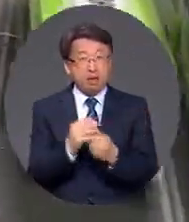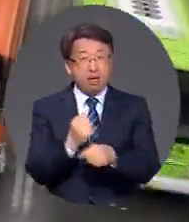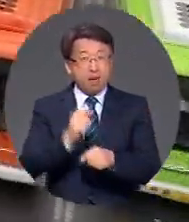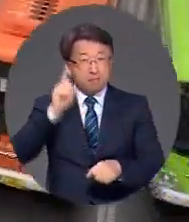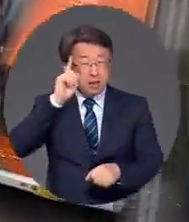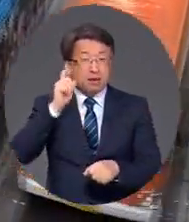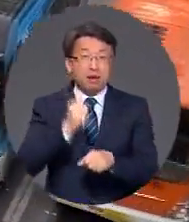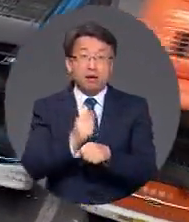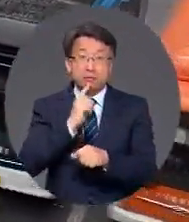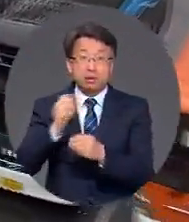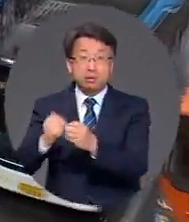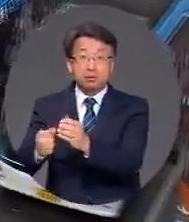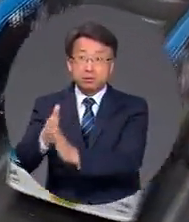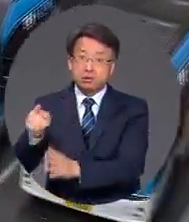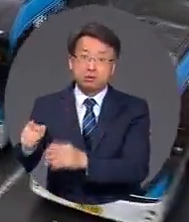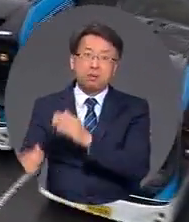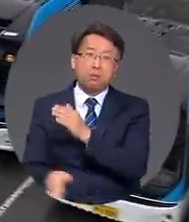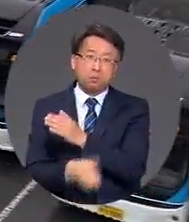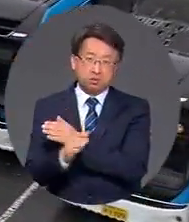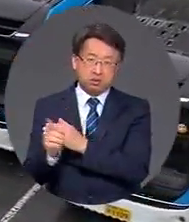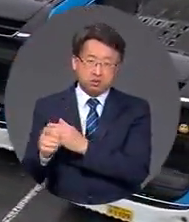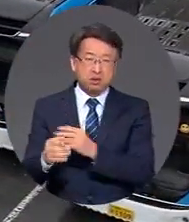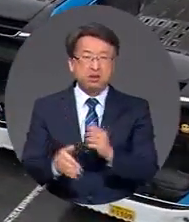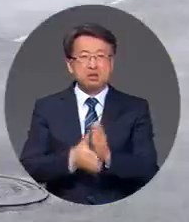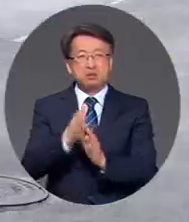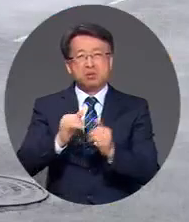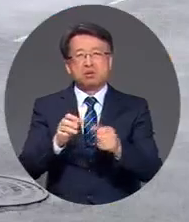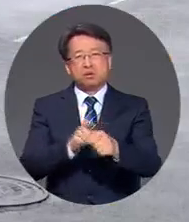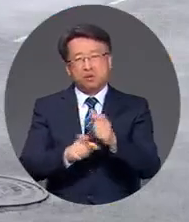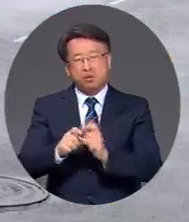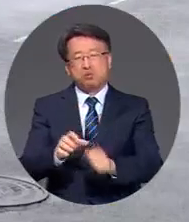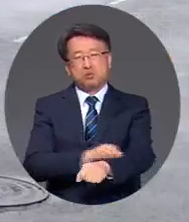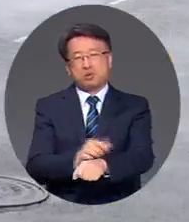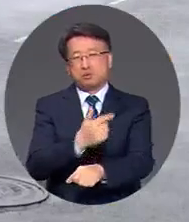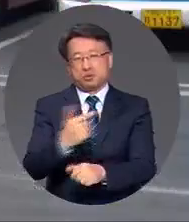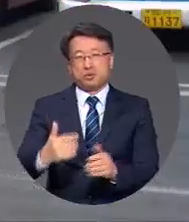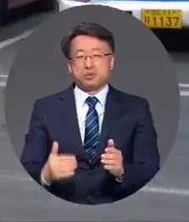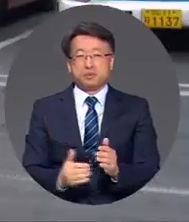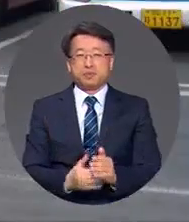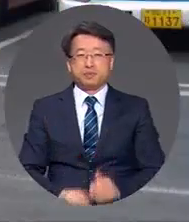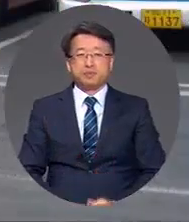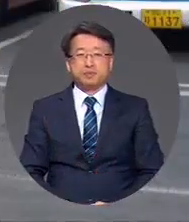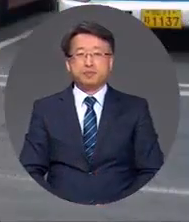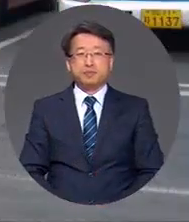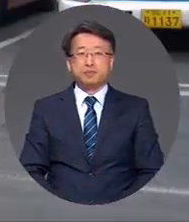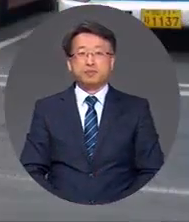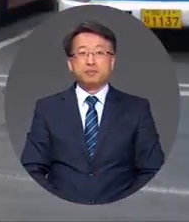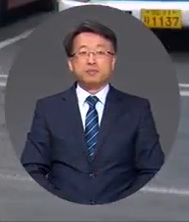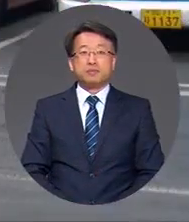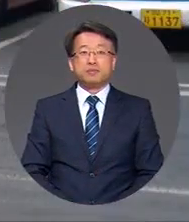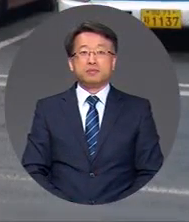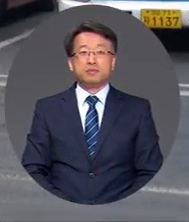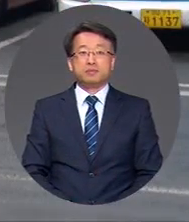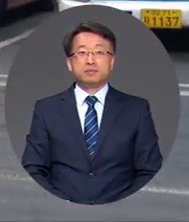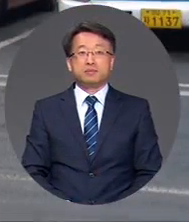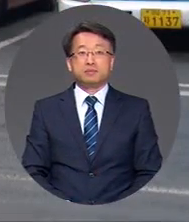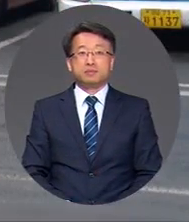창원시의 어이없는 대응이 시민들의 불편을 더 가중시키고 있습니다. MBC 뉴스 장영입니다.